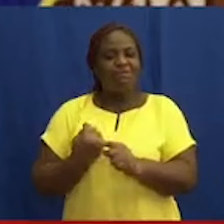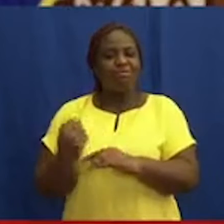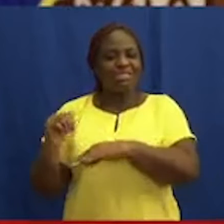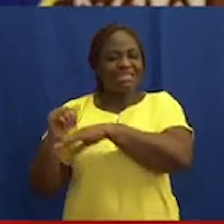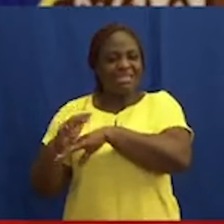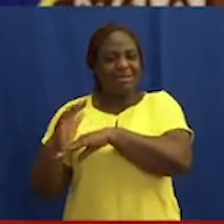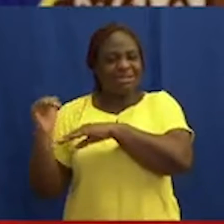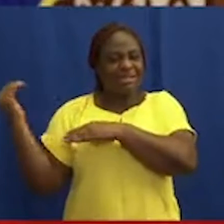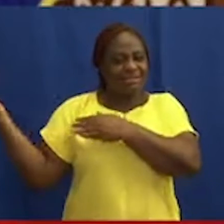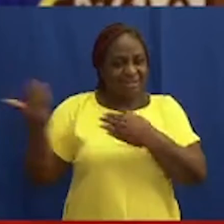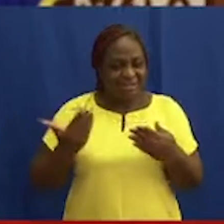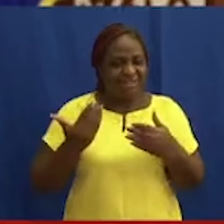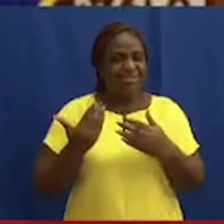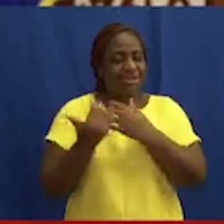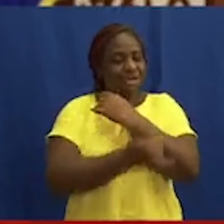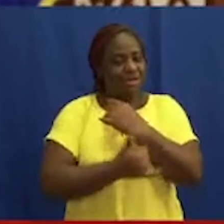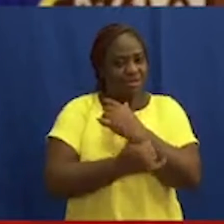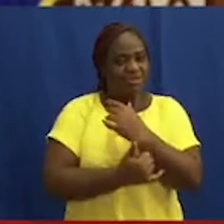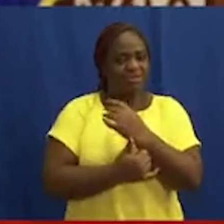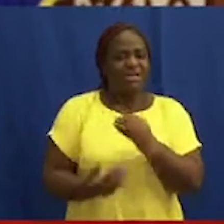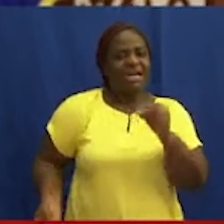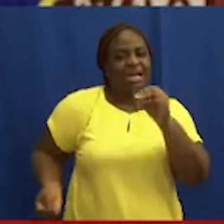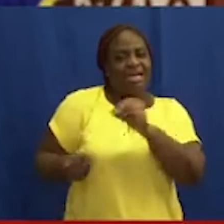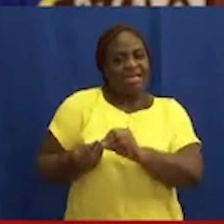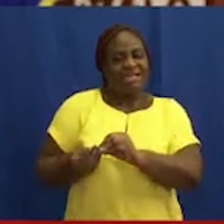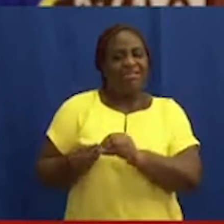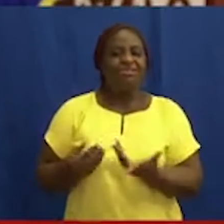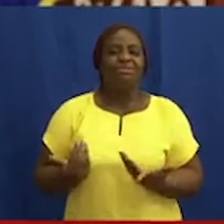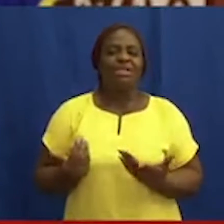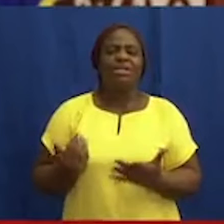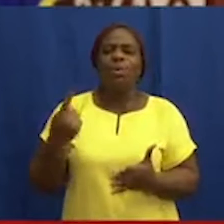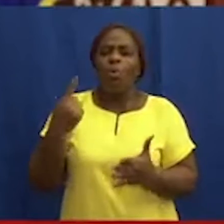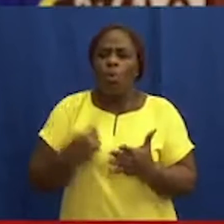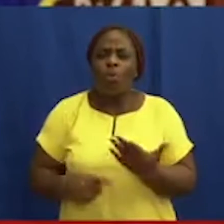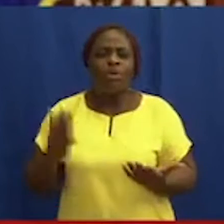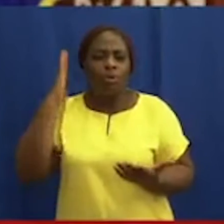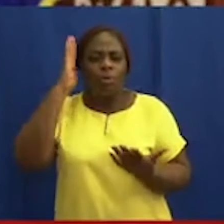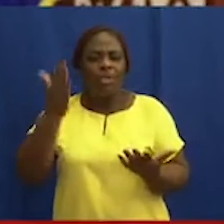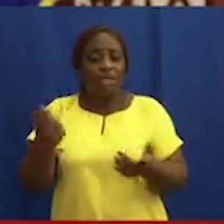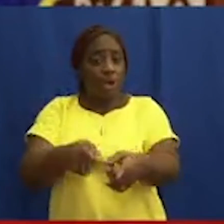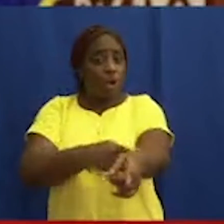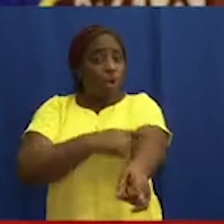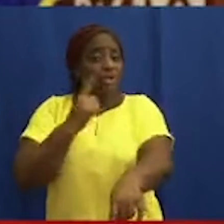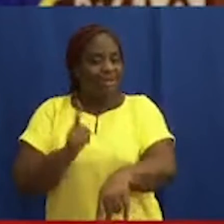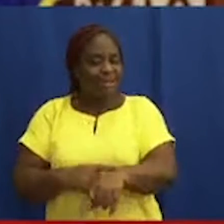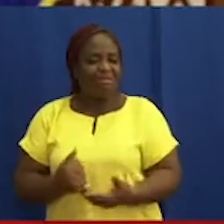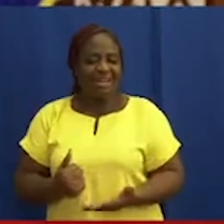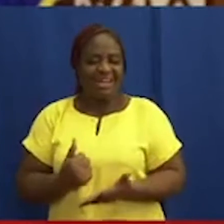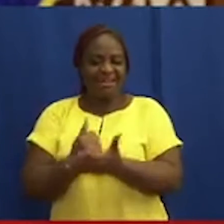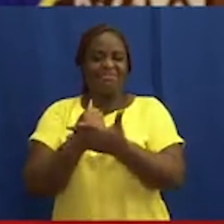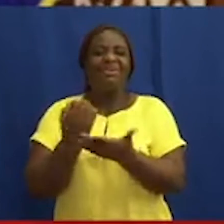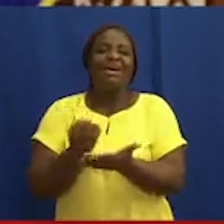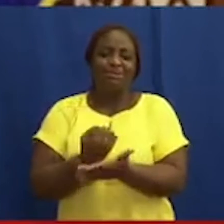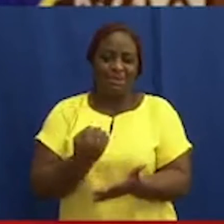kayayyakin da muke sarrafawa daga nan gida, wanda hakan zai taimaka wajen ƙara darajar kuɗin mu wanda